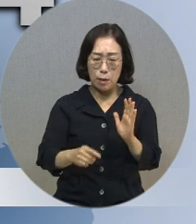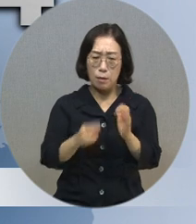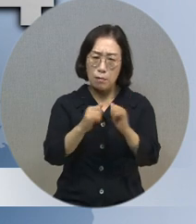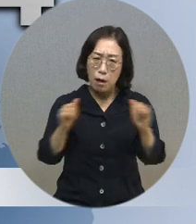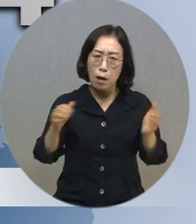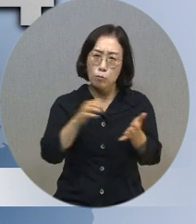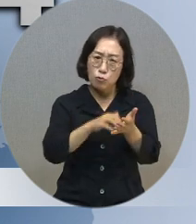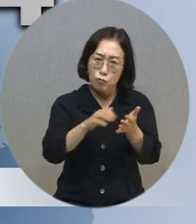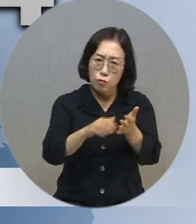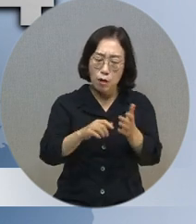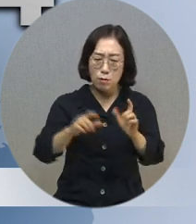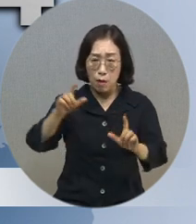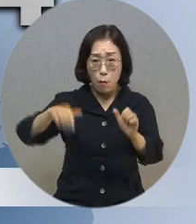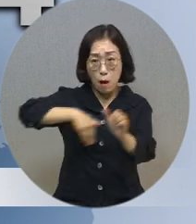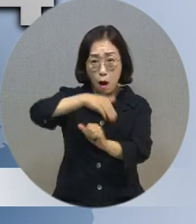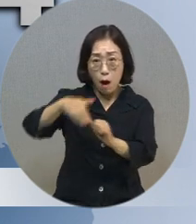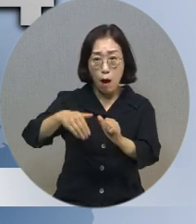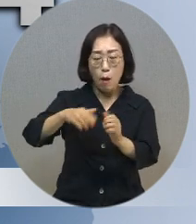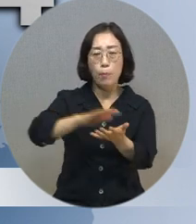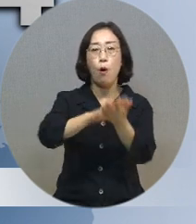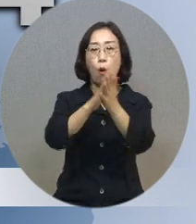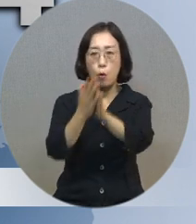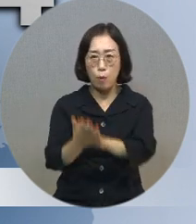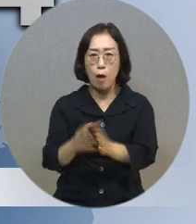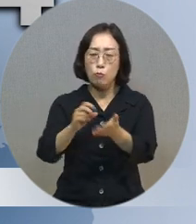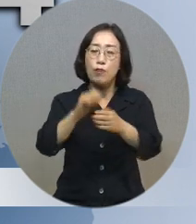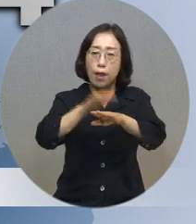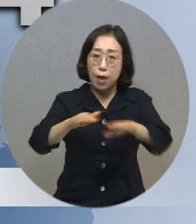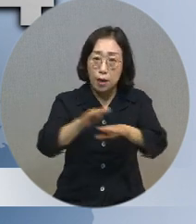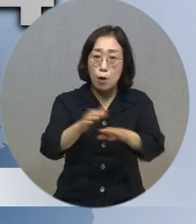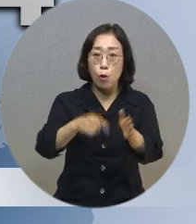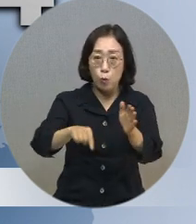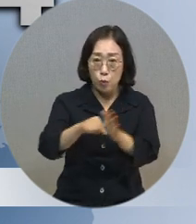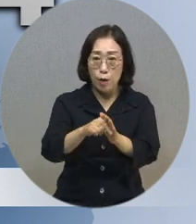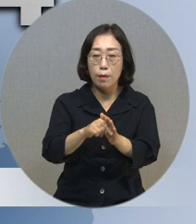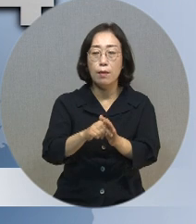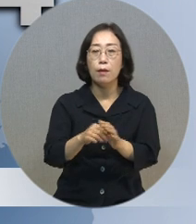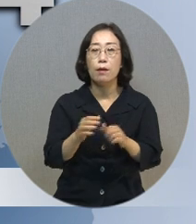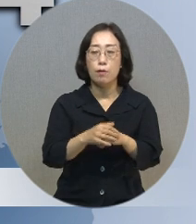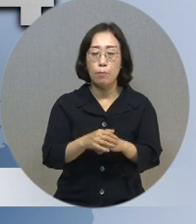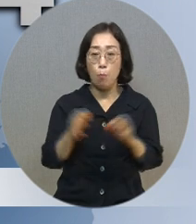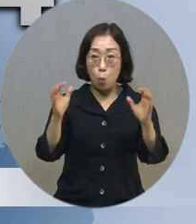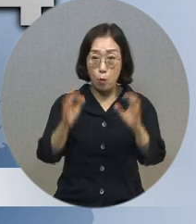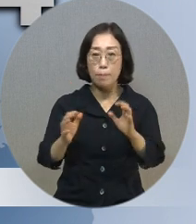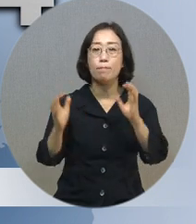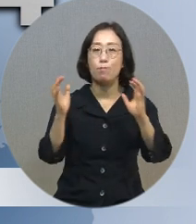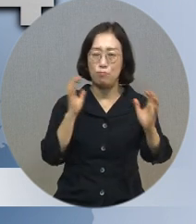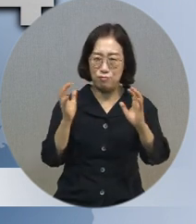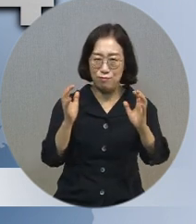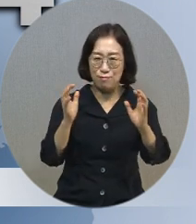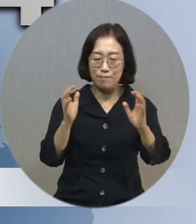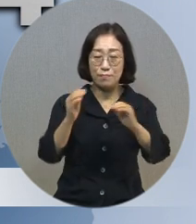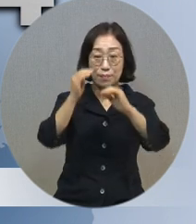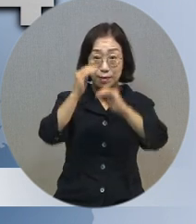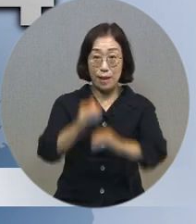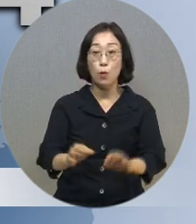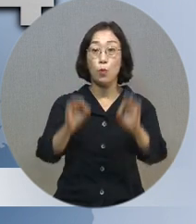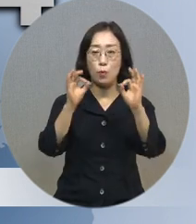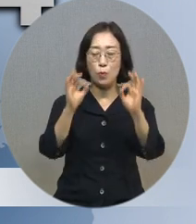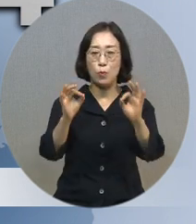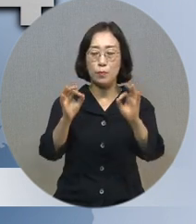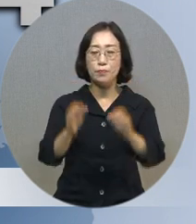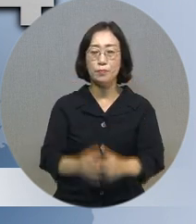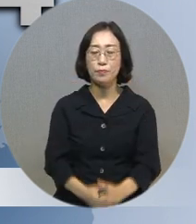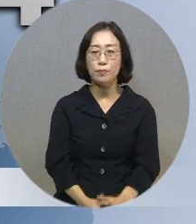지역의 현실을 바라보고 인구문제 극복을 위한 방안을 찾기 위해 마련된 자리인데요 김재상 기자가